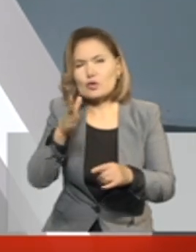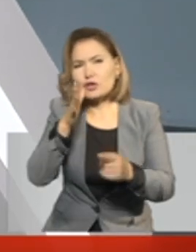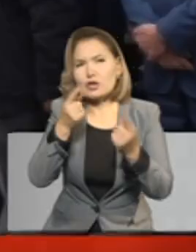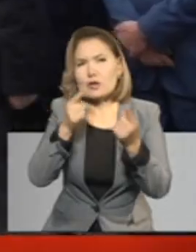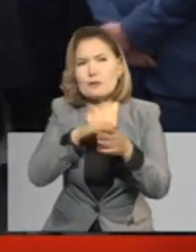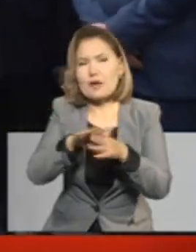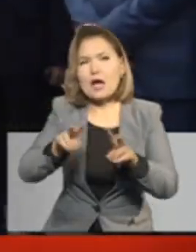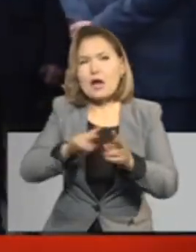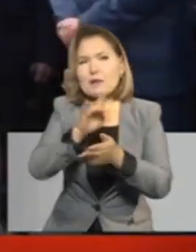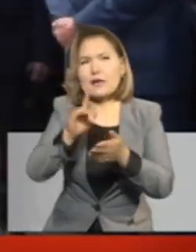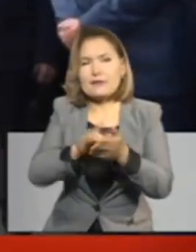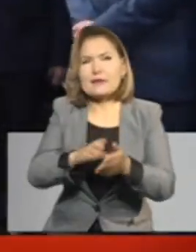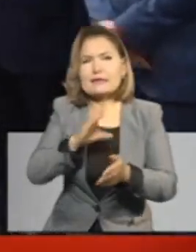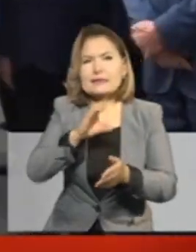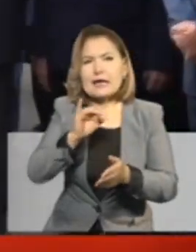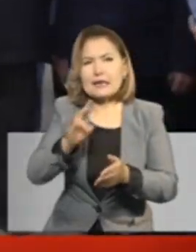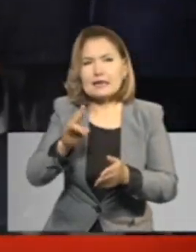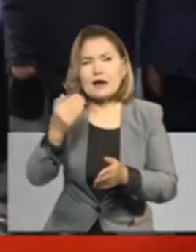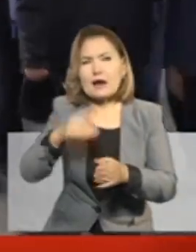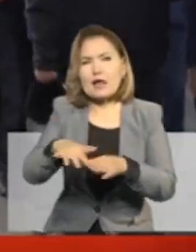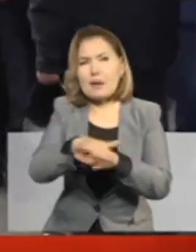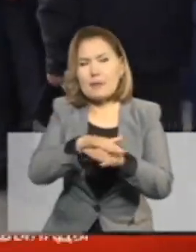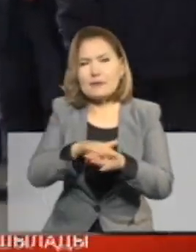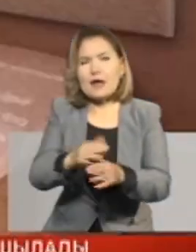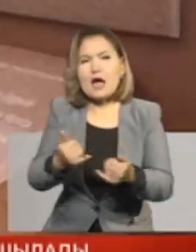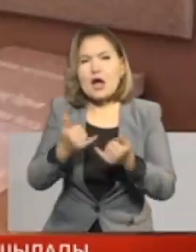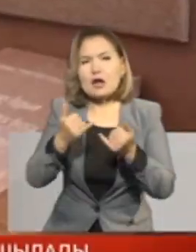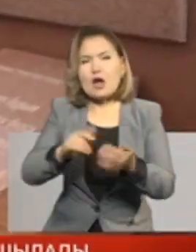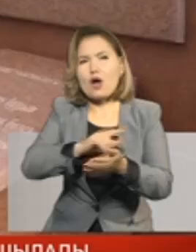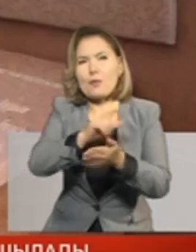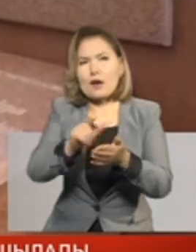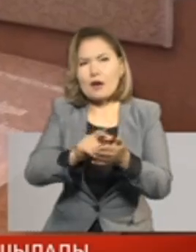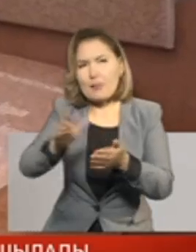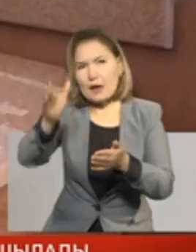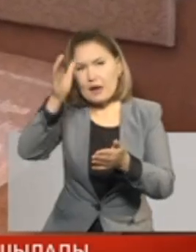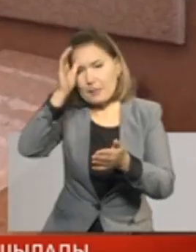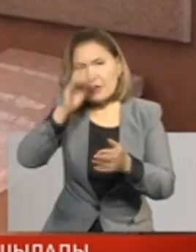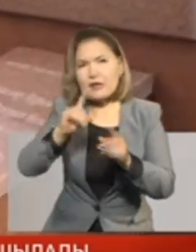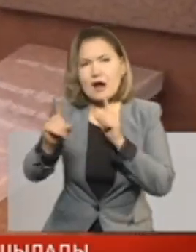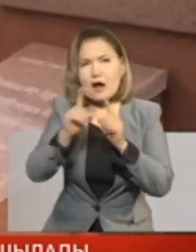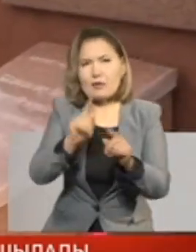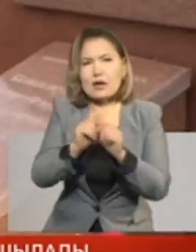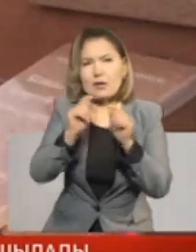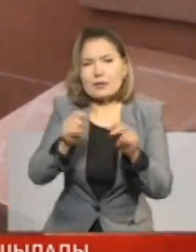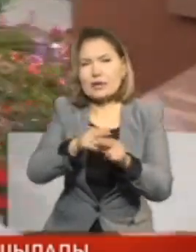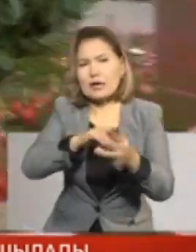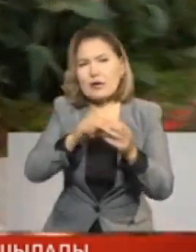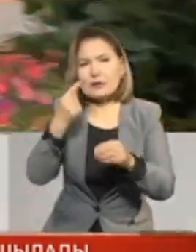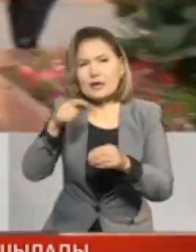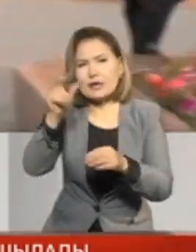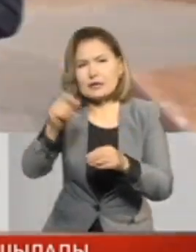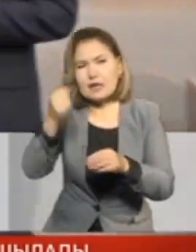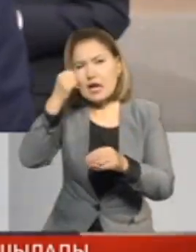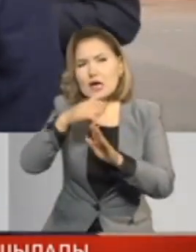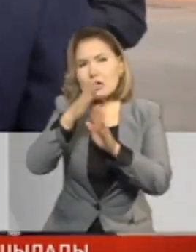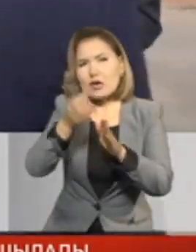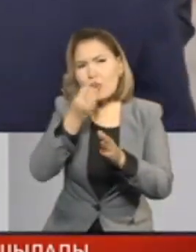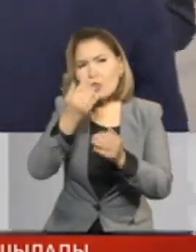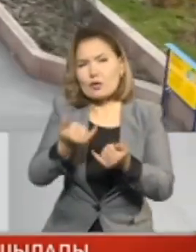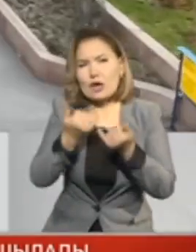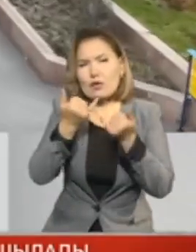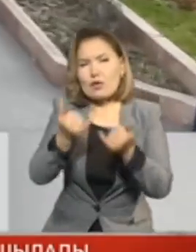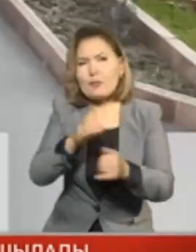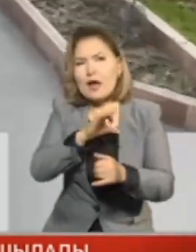орай елордада Сәкен Сейфулин халыққа арнаған өмір атты ғылыми практикалық конференция өтті. Шара ақынның ескерткішіне